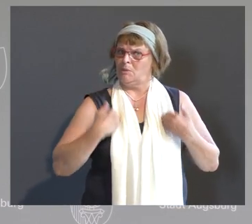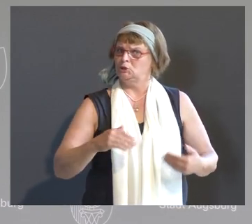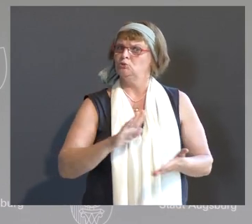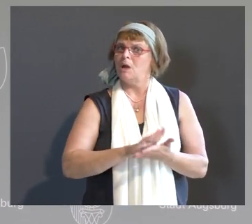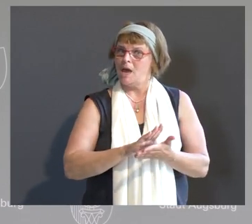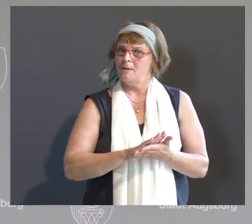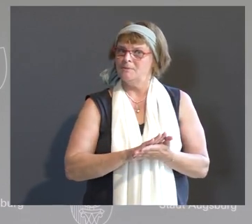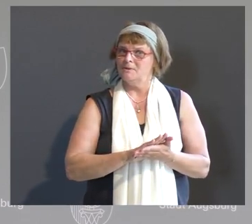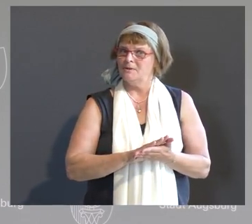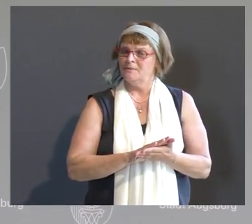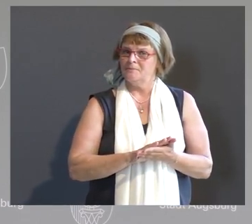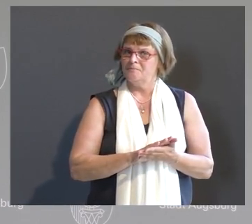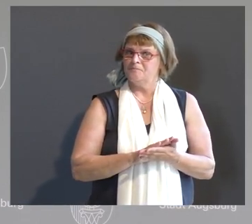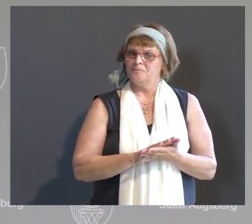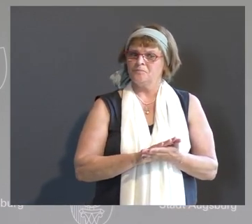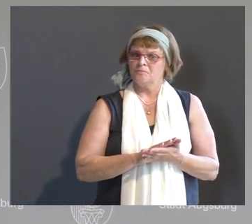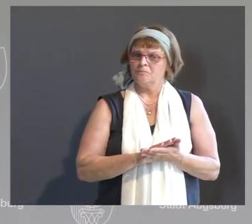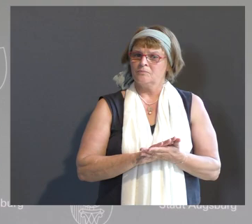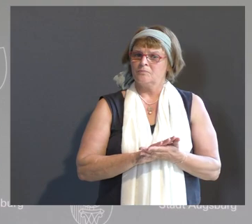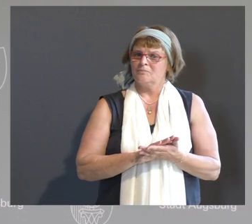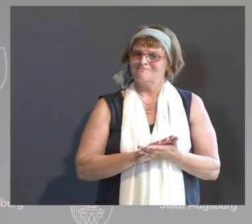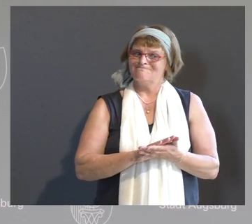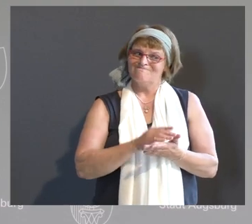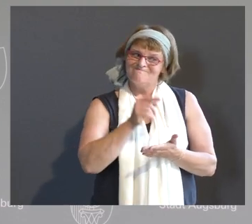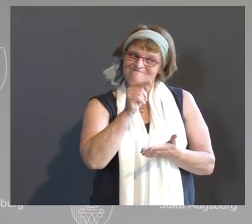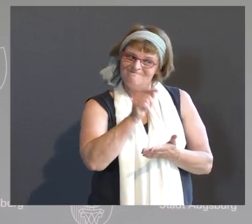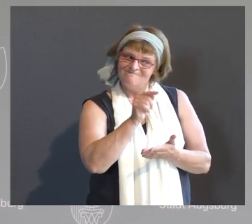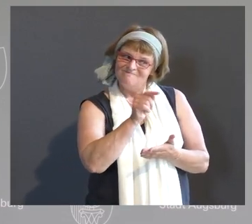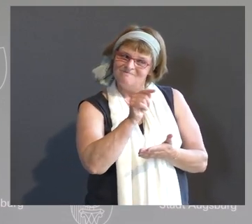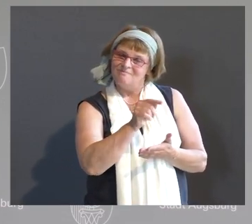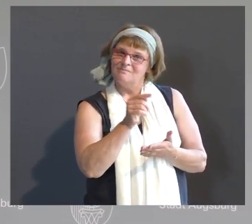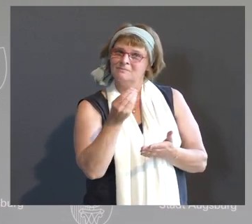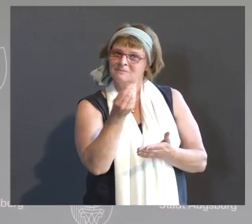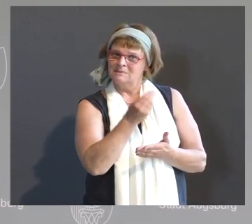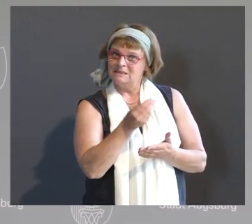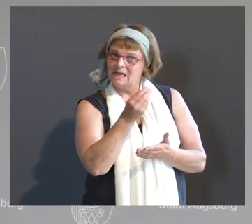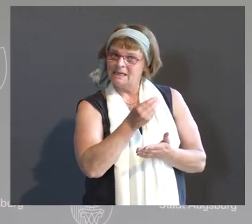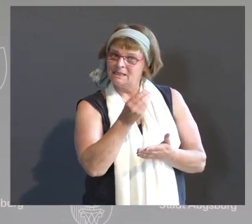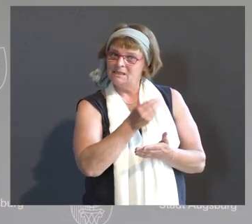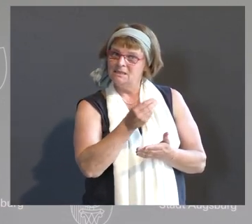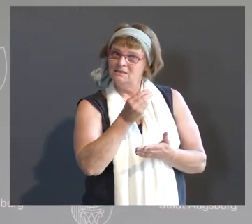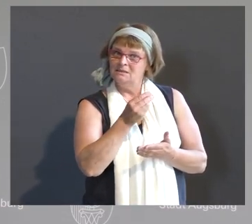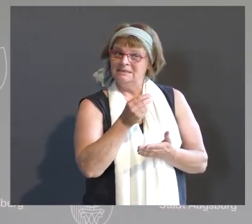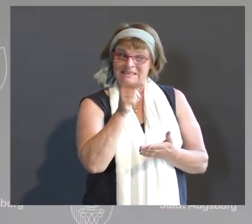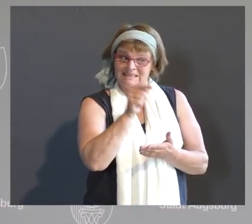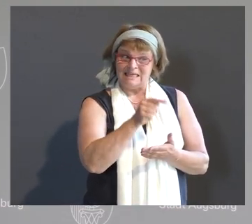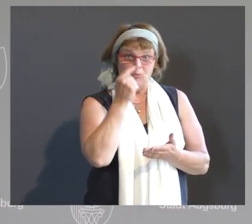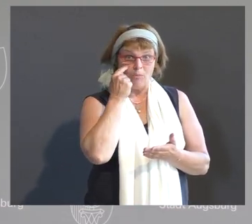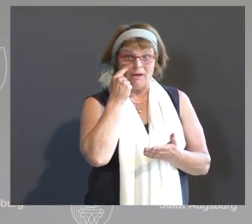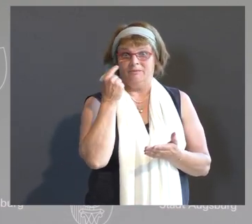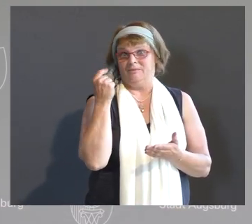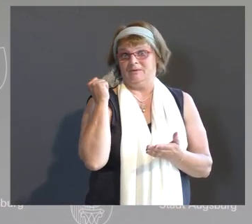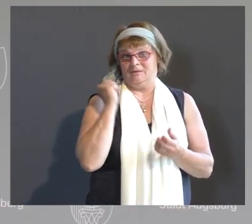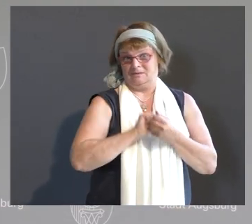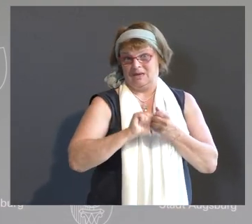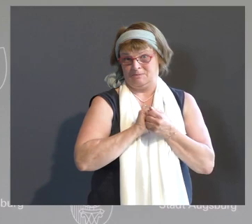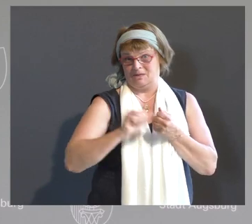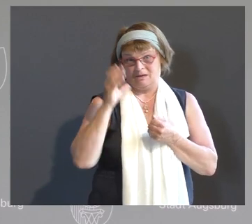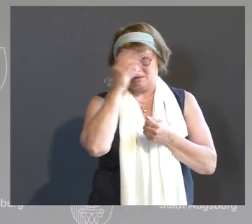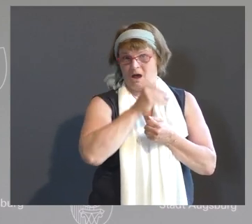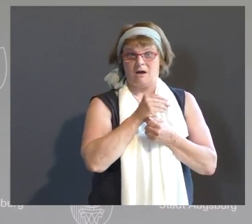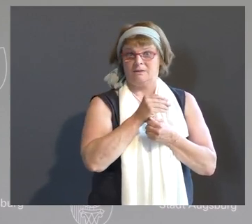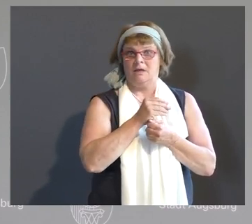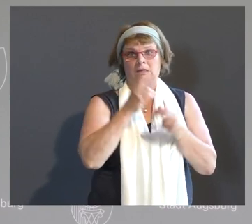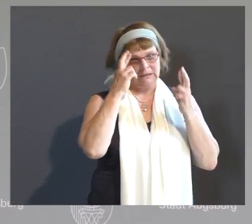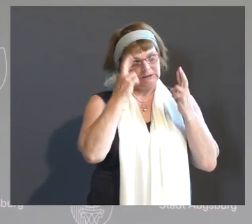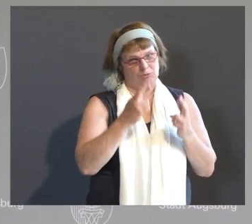verdient. Und das, glaube ich, schon mal Zeichen, dass dieser Respekt einfach zumindest in Teilen oder